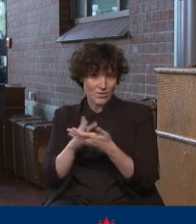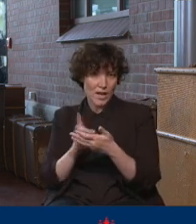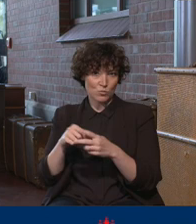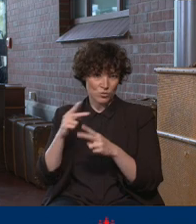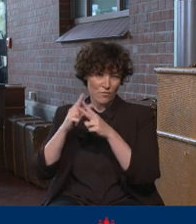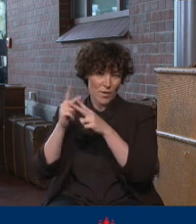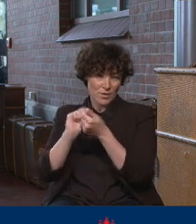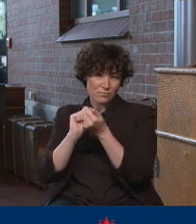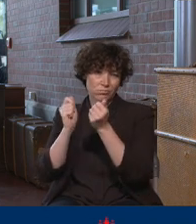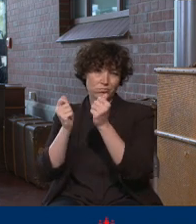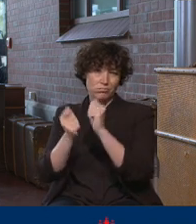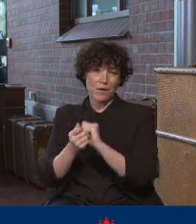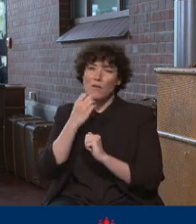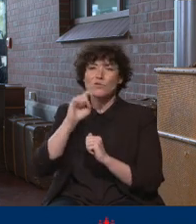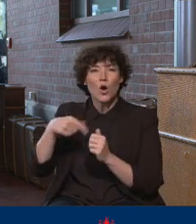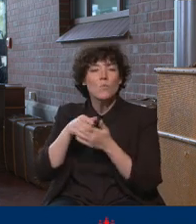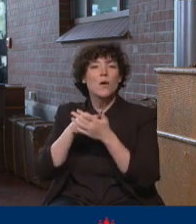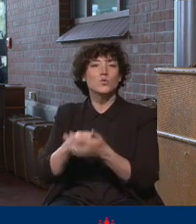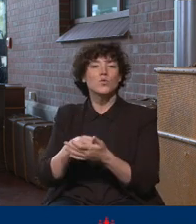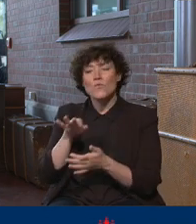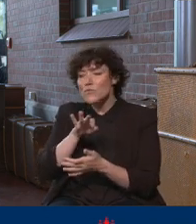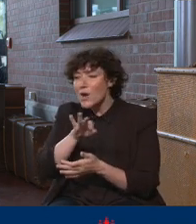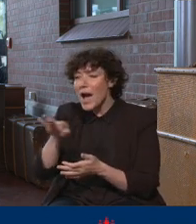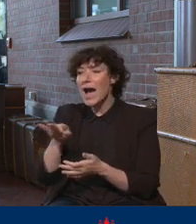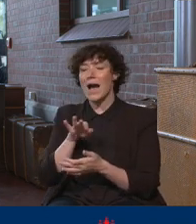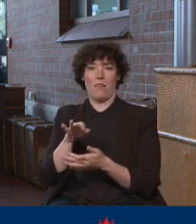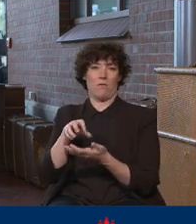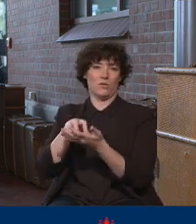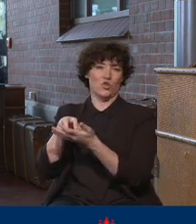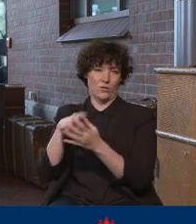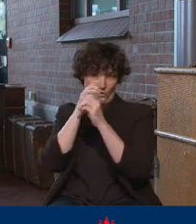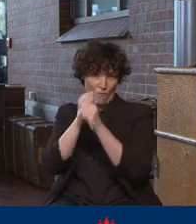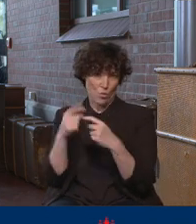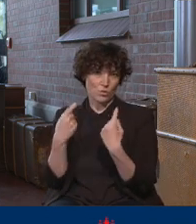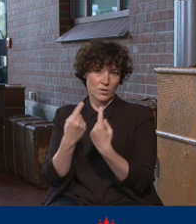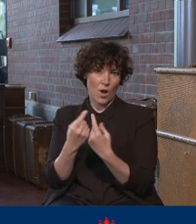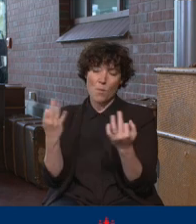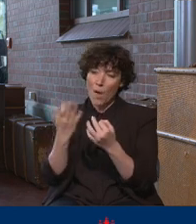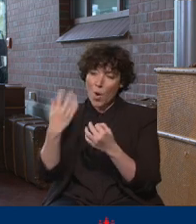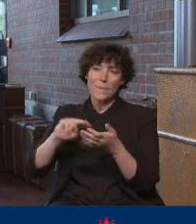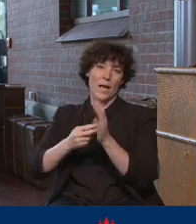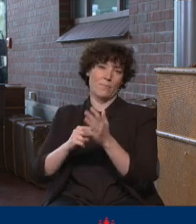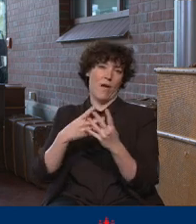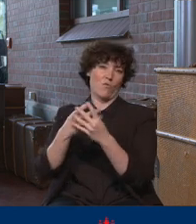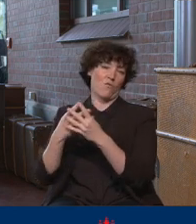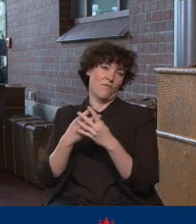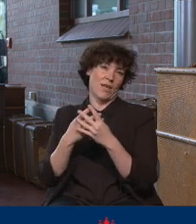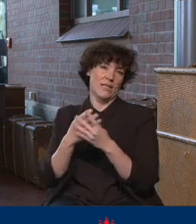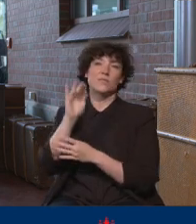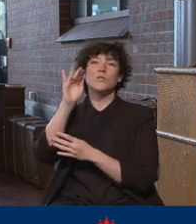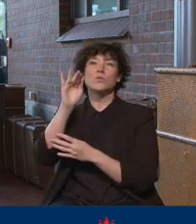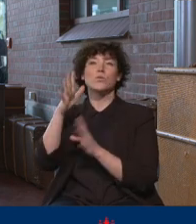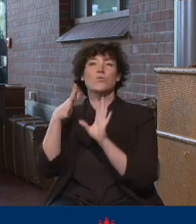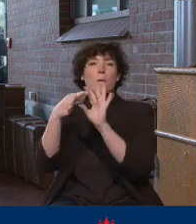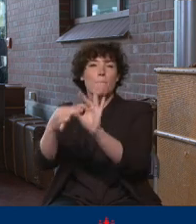das gilt am ende für alle städtischen focus räume wir müssen auch die laufenden planungen eng vernetzen mit dem was jetzt vor uns liegt und